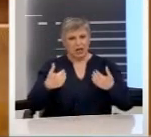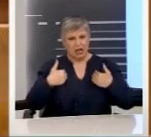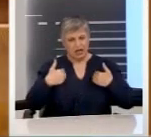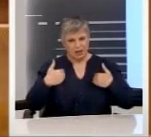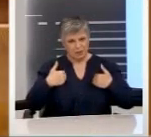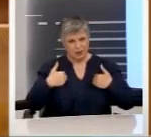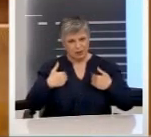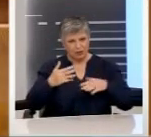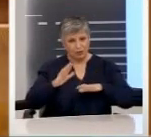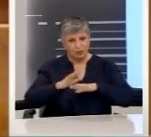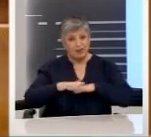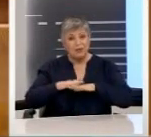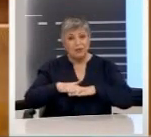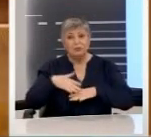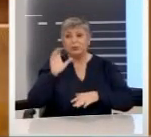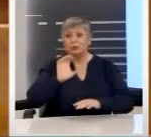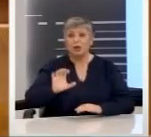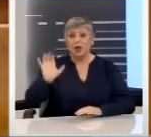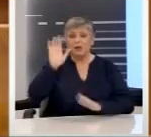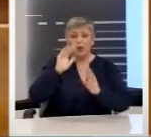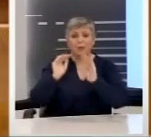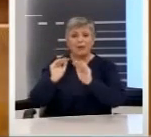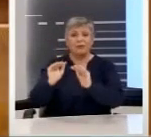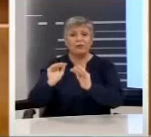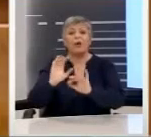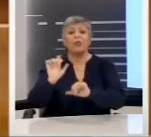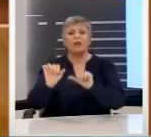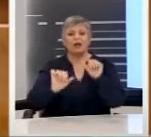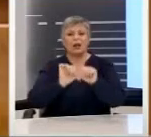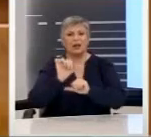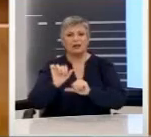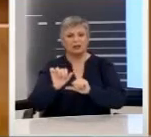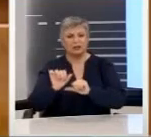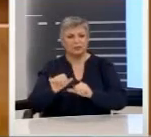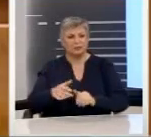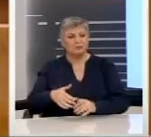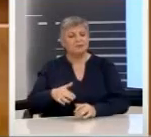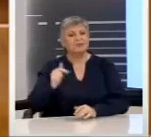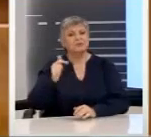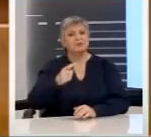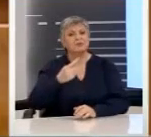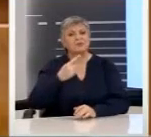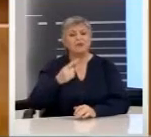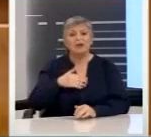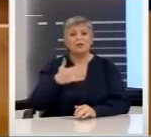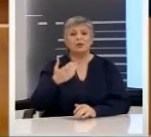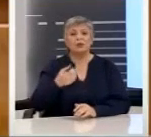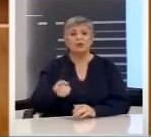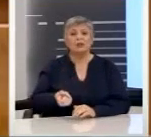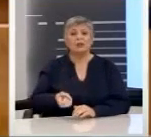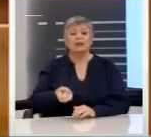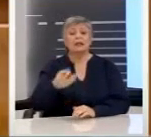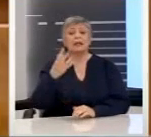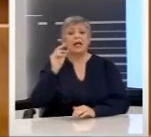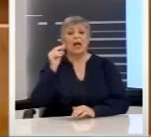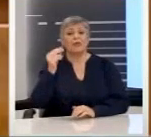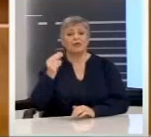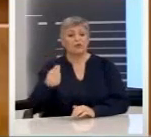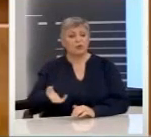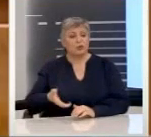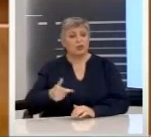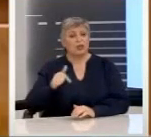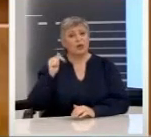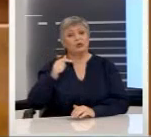Ευρώπη. Και μια απειλή. Είπε ότι στη Νέα Βουλή θα αναζητούν πολιτικές και ποινικές ευθύνες, κύριε Τσίπρα, κύριε Καμένο και κύριε του